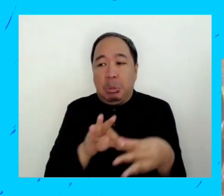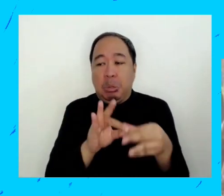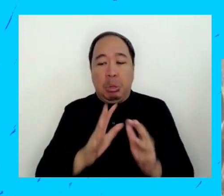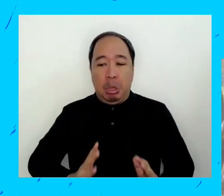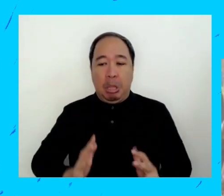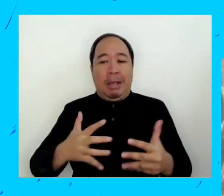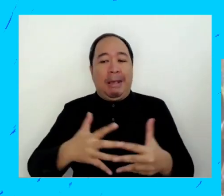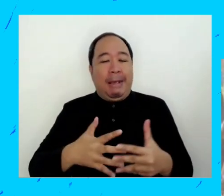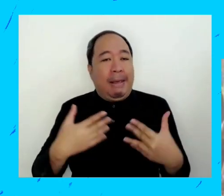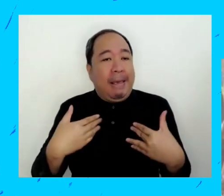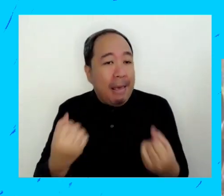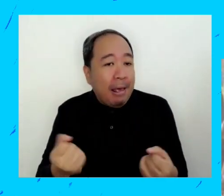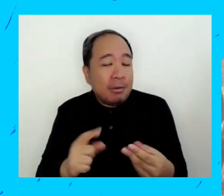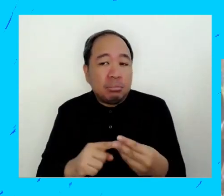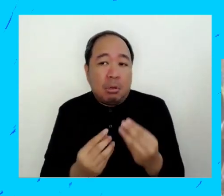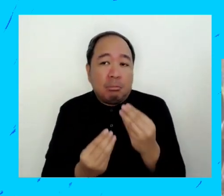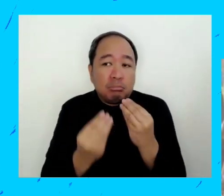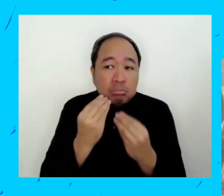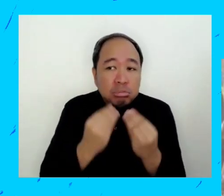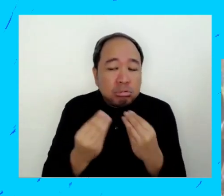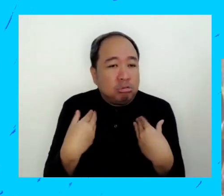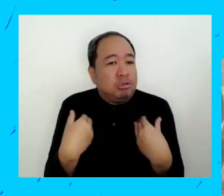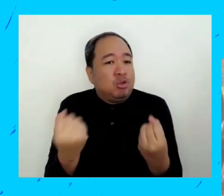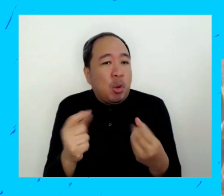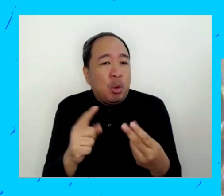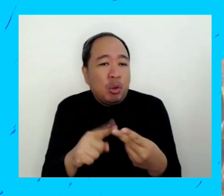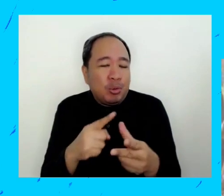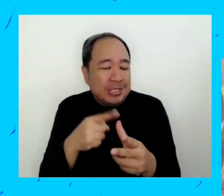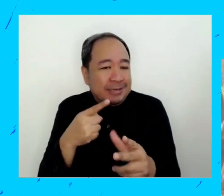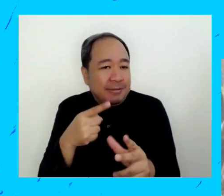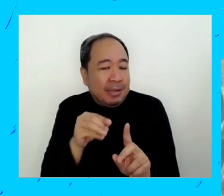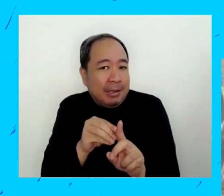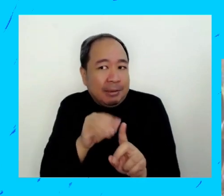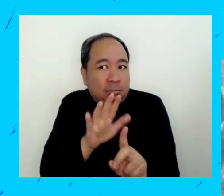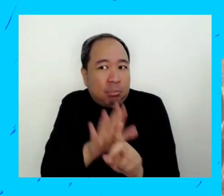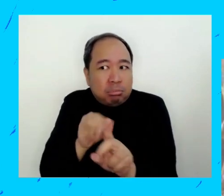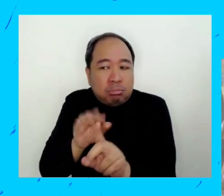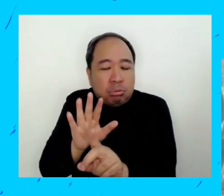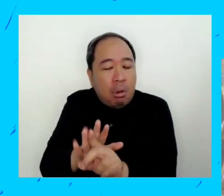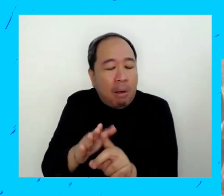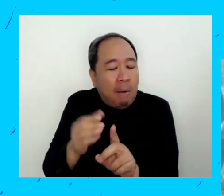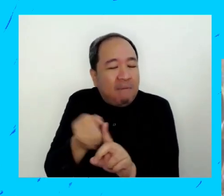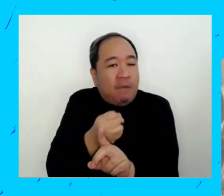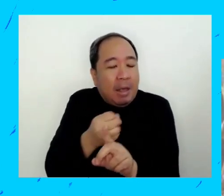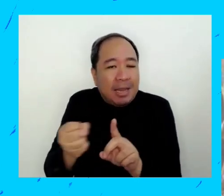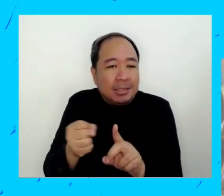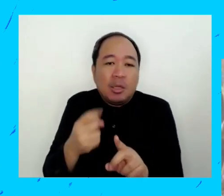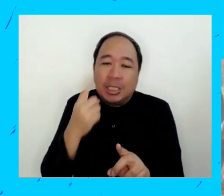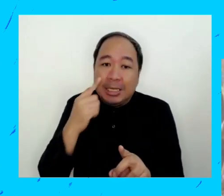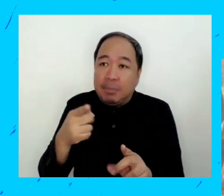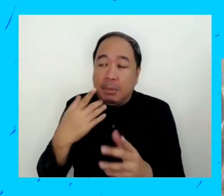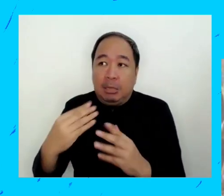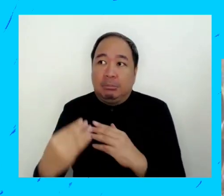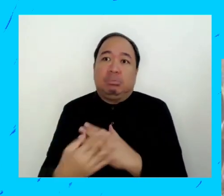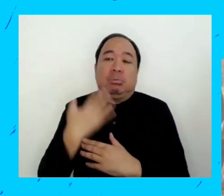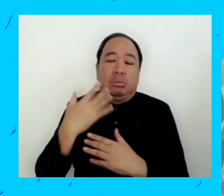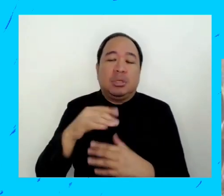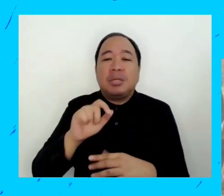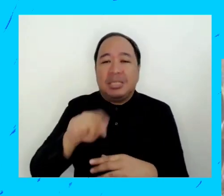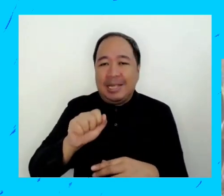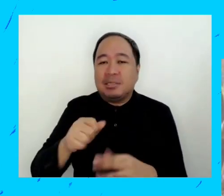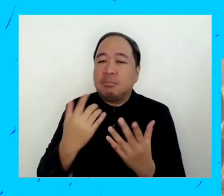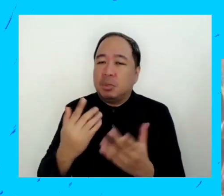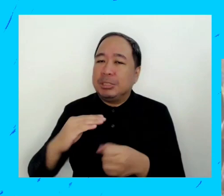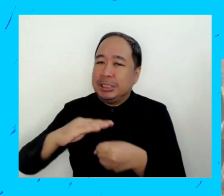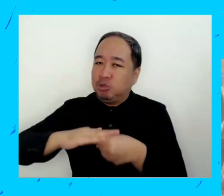peut impacter la nutrition, la violence et les problèmes de reproduction